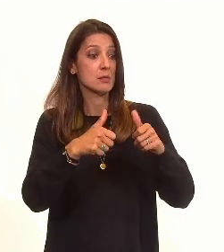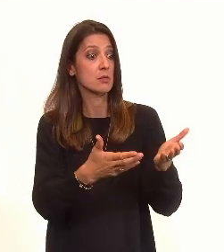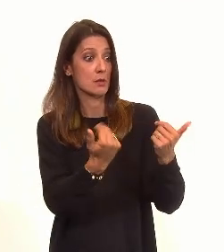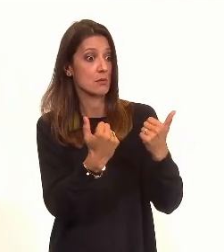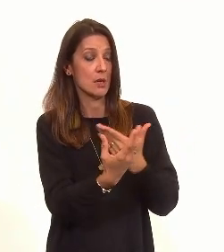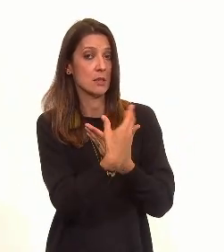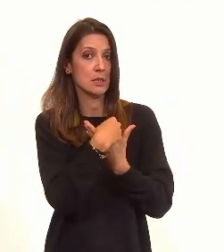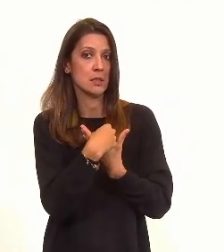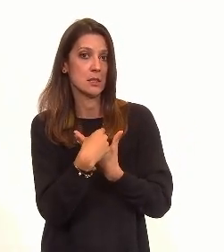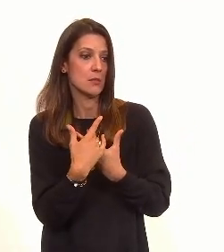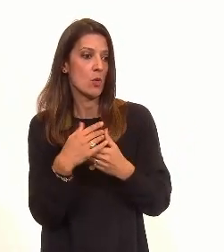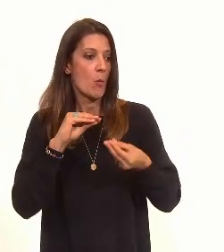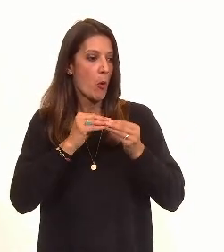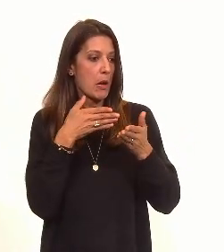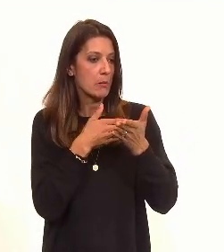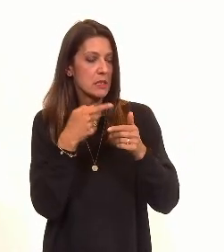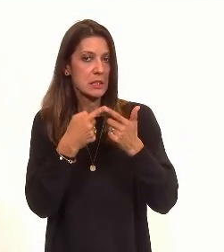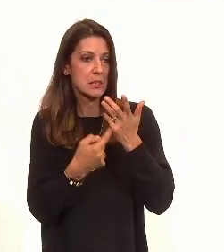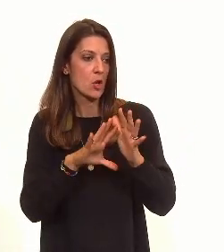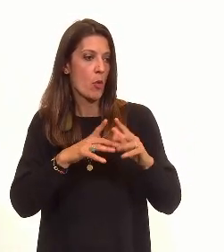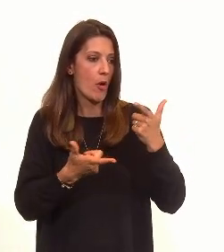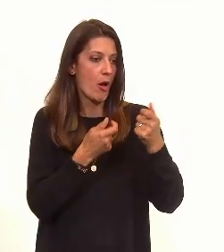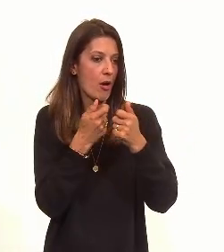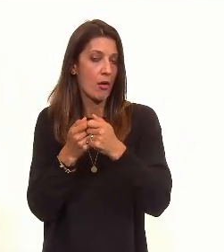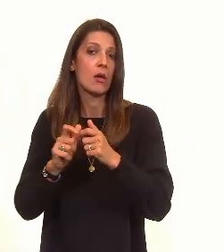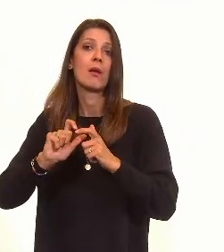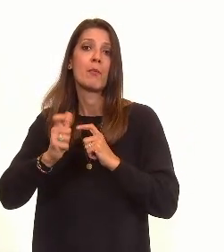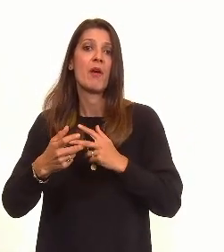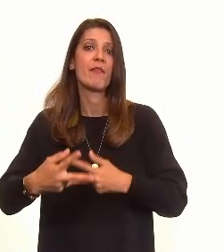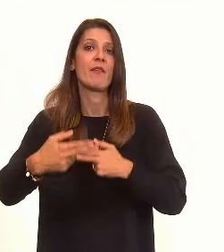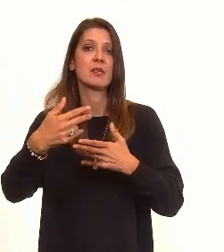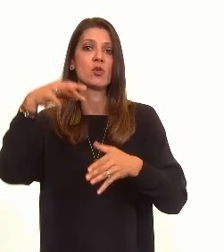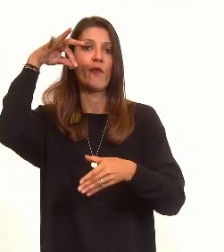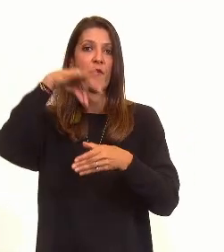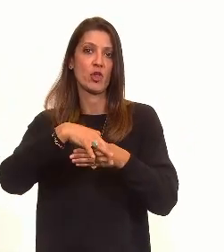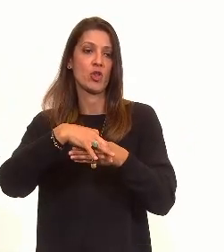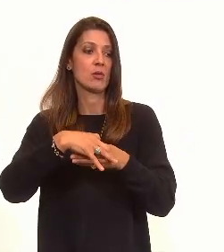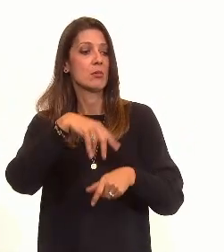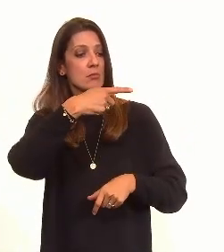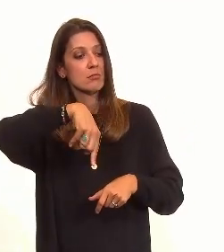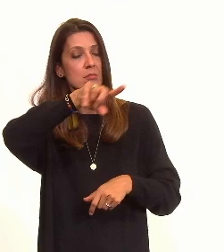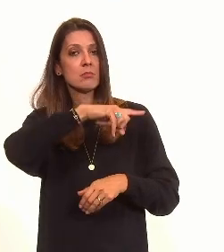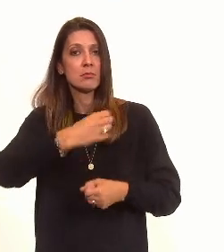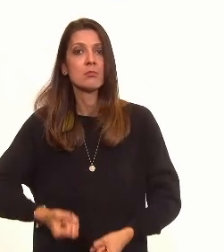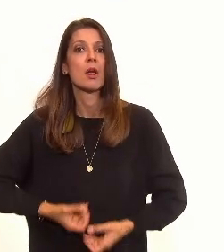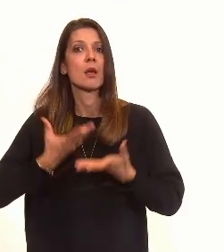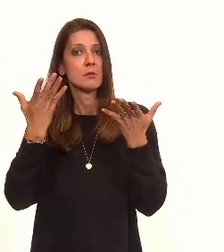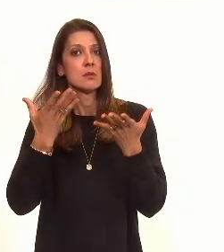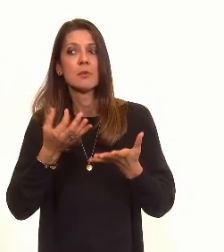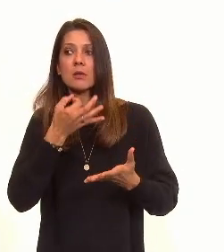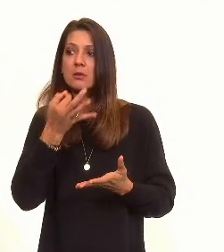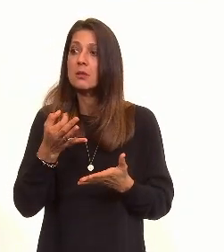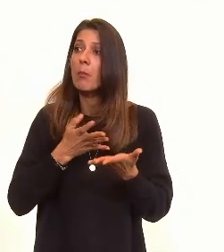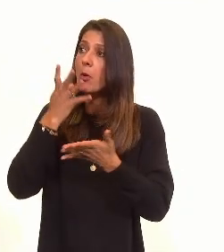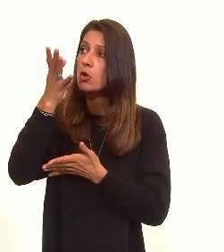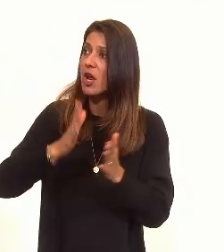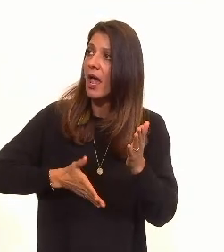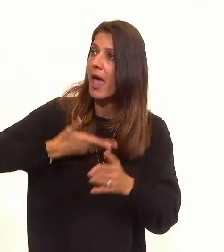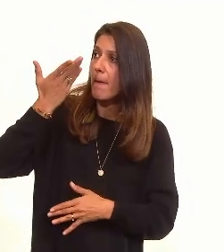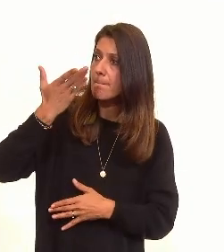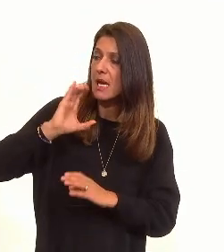autour de nos établissements pour faire déjà un premier constat de où est-ce qu'on partait en termes de participation, quelles étaient les choses qui fonctionnaient